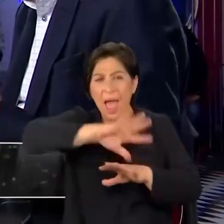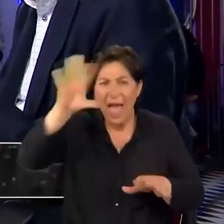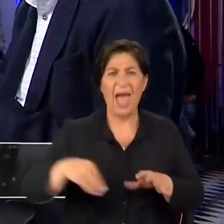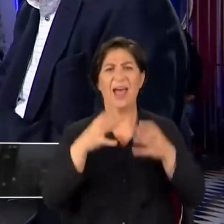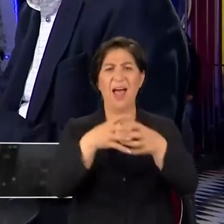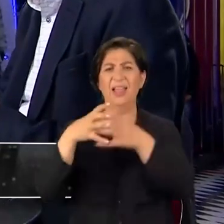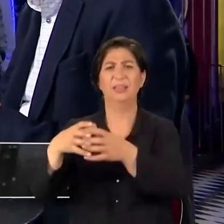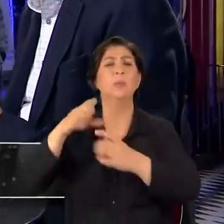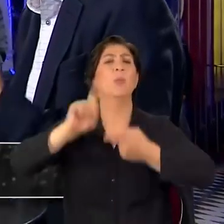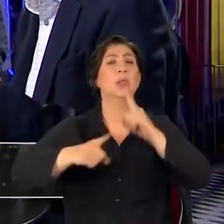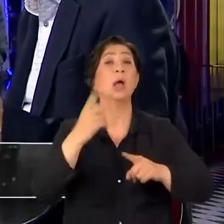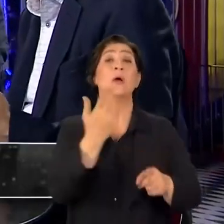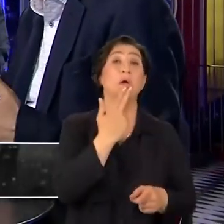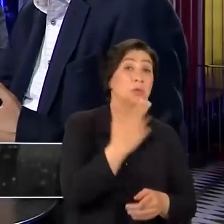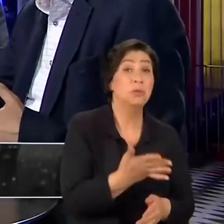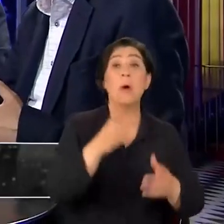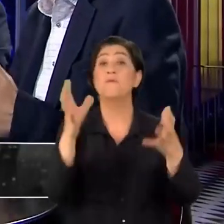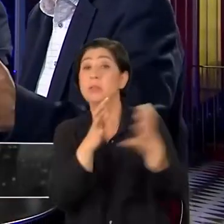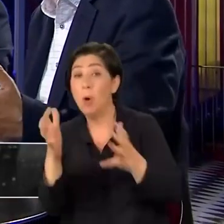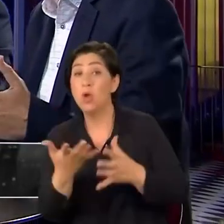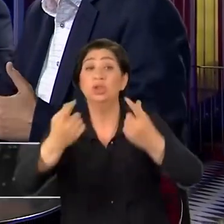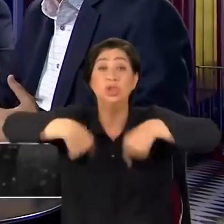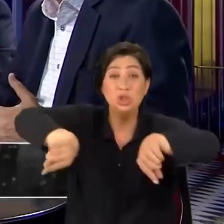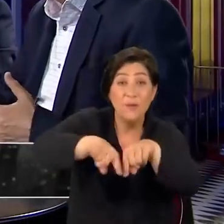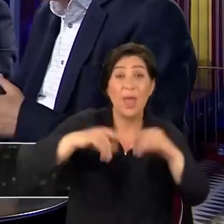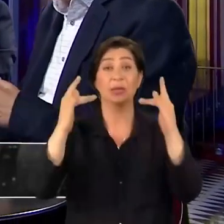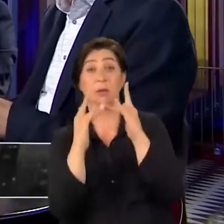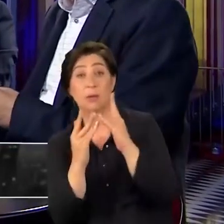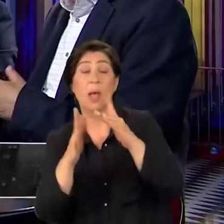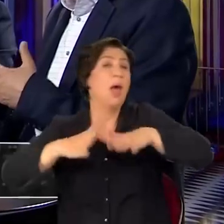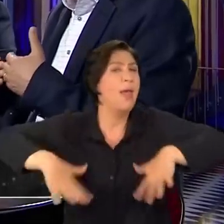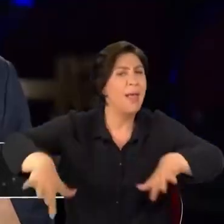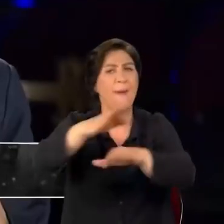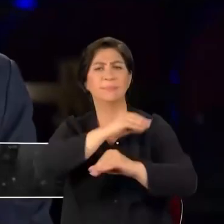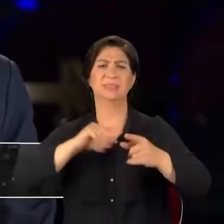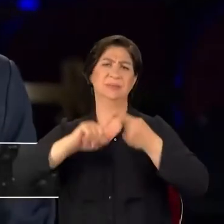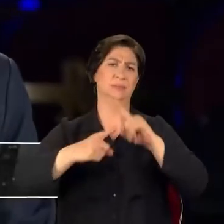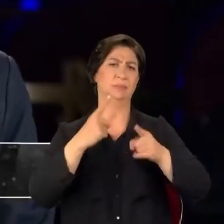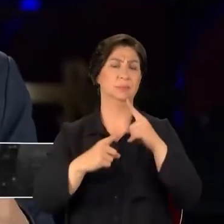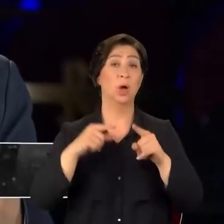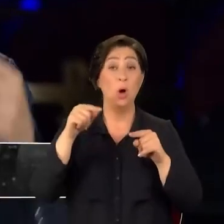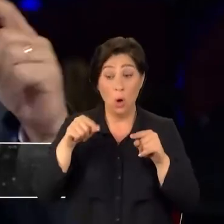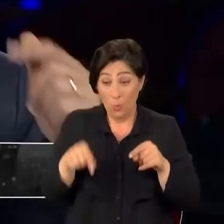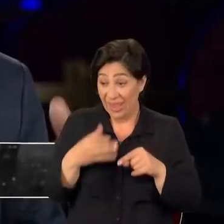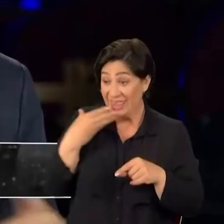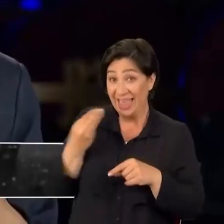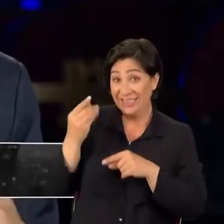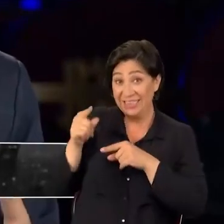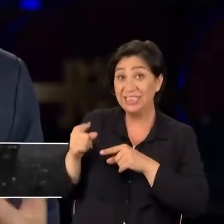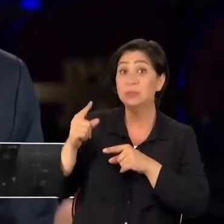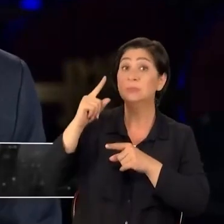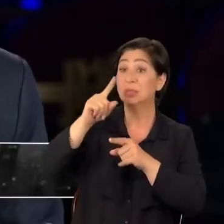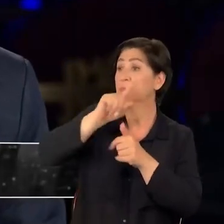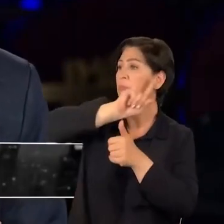siyasi. Ama kadın meselesi, ama futbol, ama çevre, ama köprü, ama yol. Dolayısıyla bu kuşak bir hiyerarşik